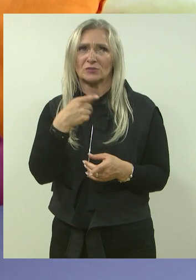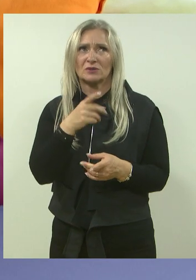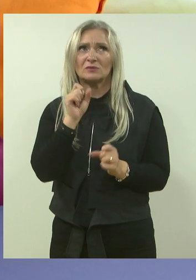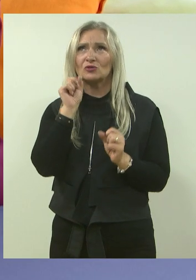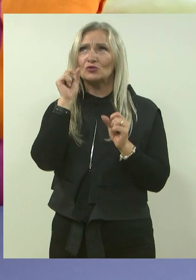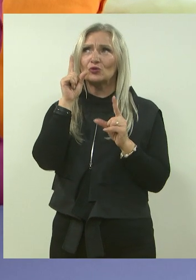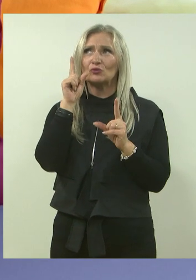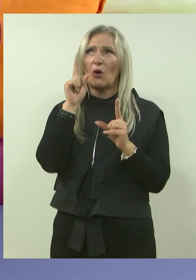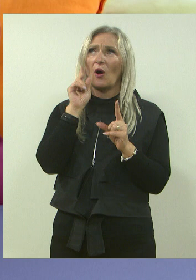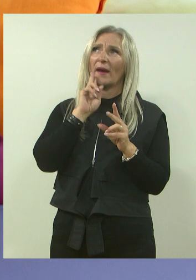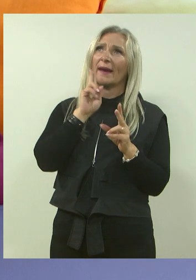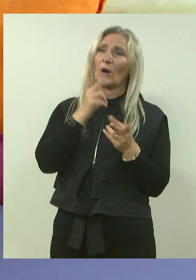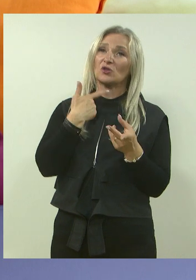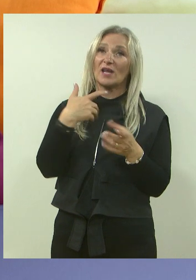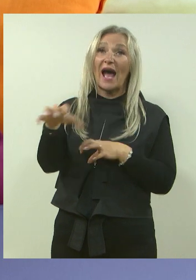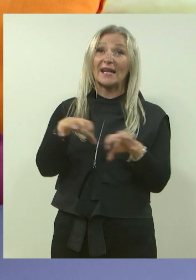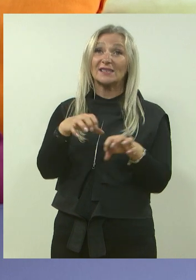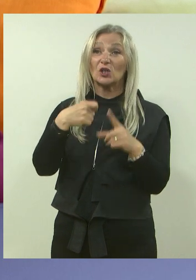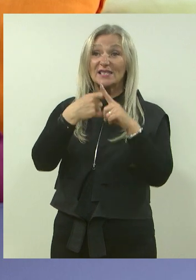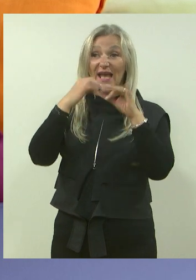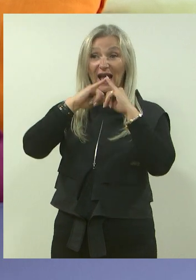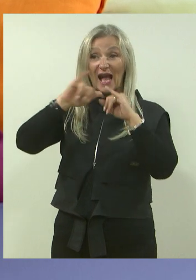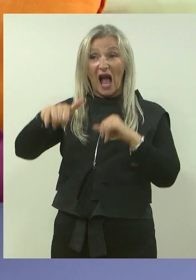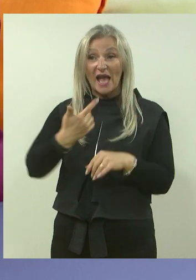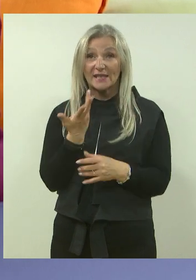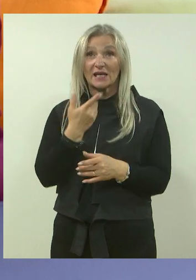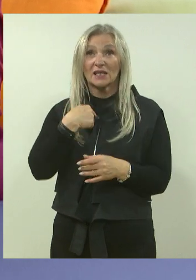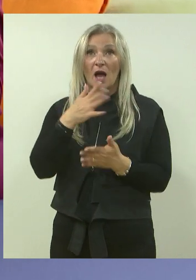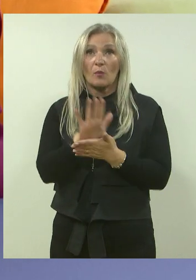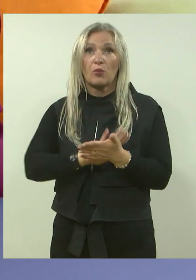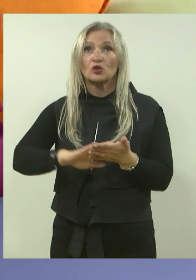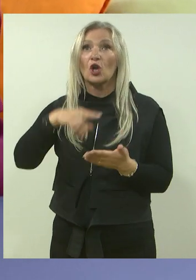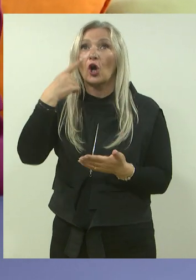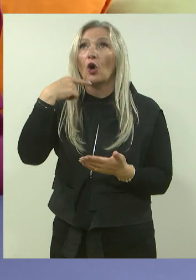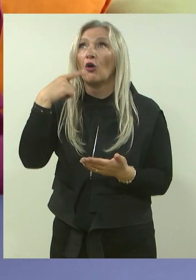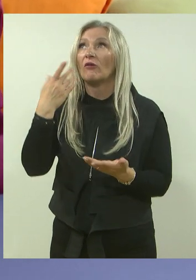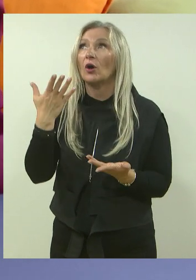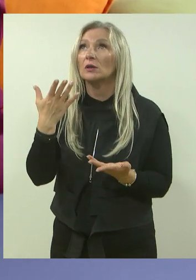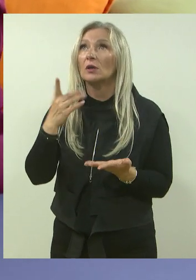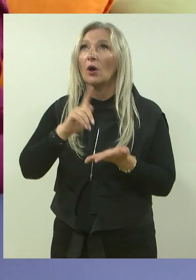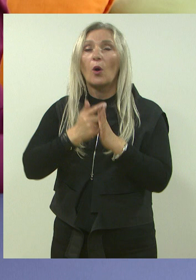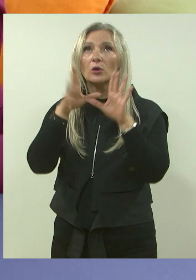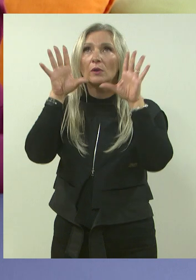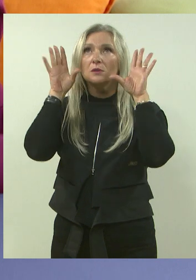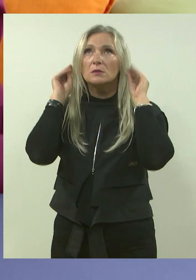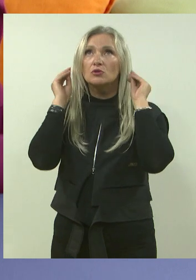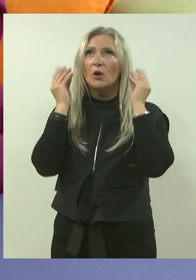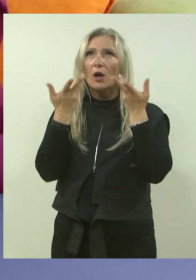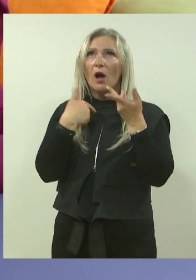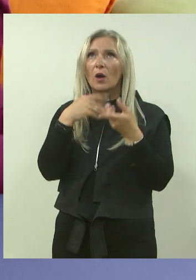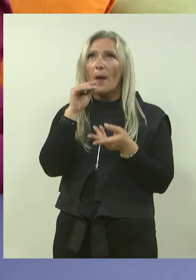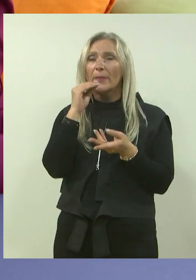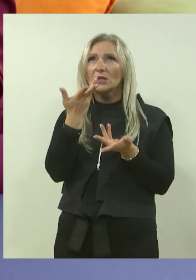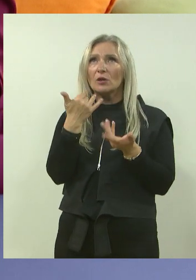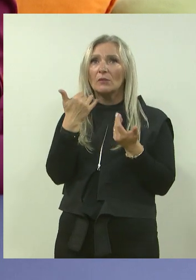neobično. Ja radionice održavam na kajkavskom i ja kad progovorim, oni mene odmah slušaju pa kako ja sad to